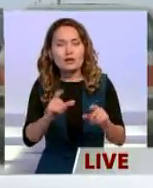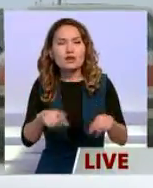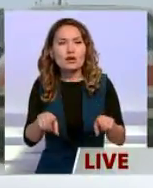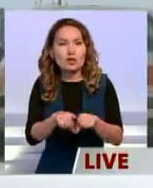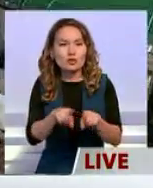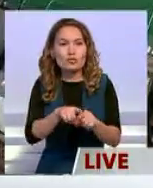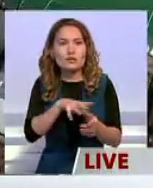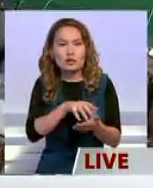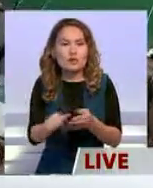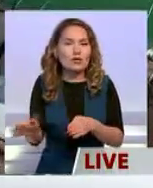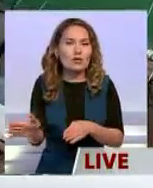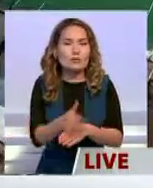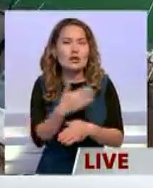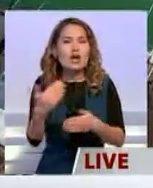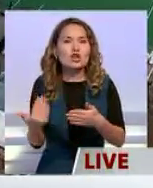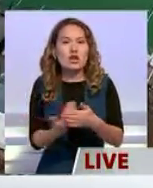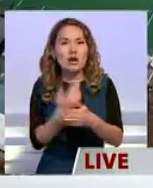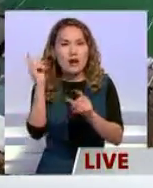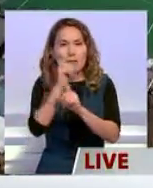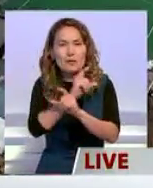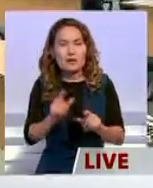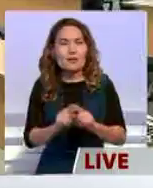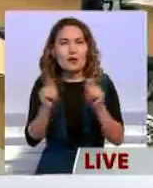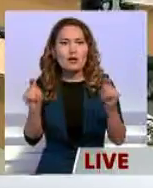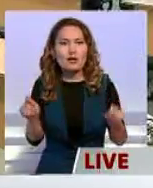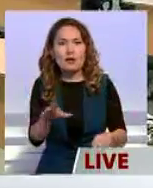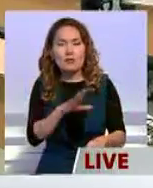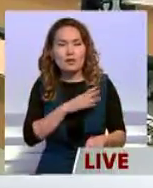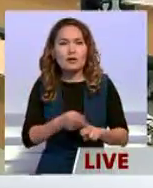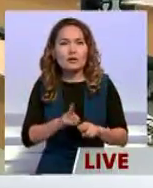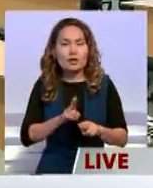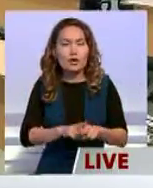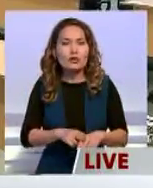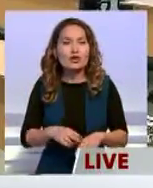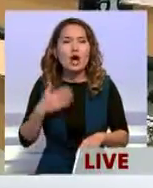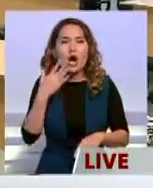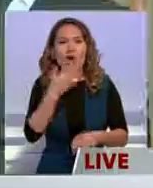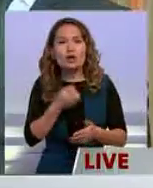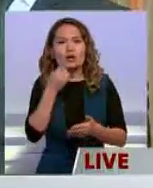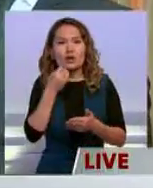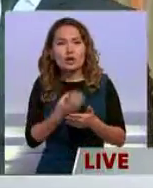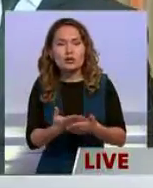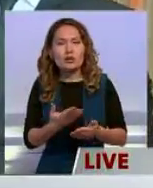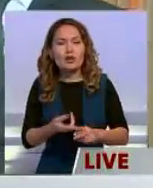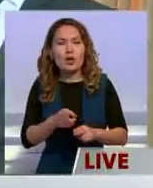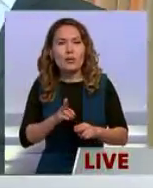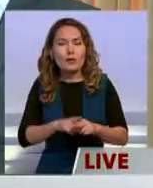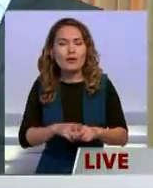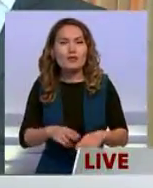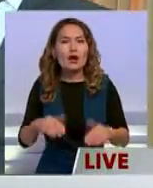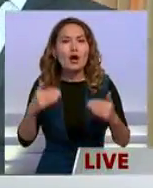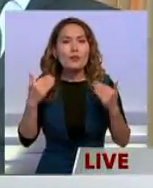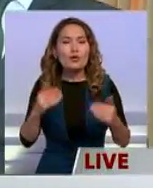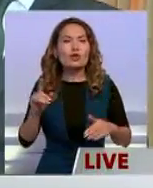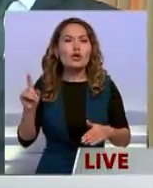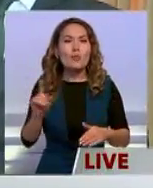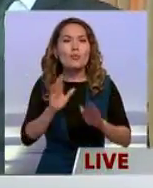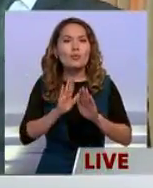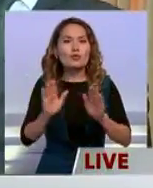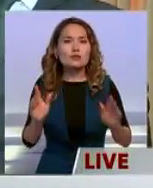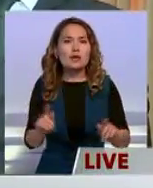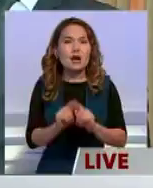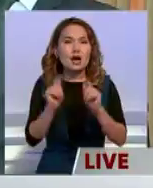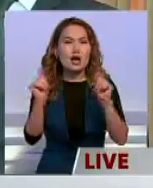есігін айқара ашып отыр. Ұлттық құндылықтарды ұлықтайтын рухани орда дәл бүгін ашылған рухани